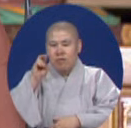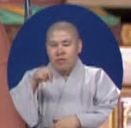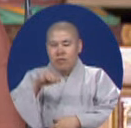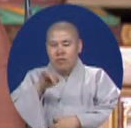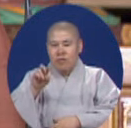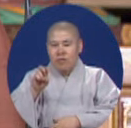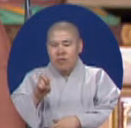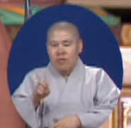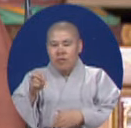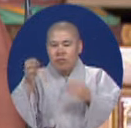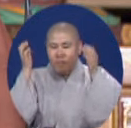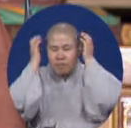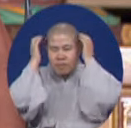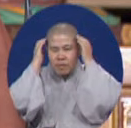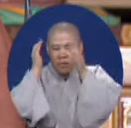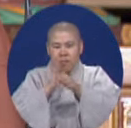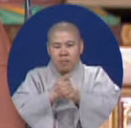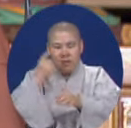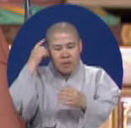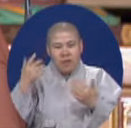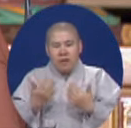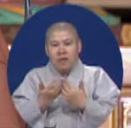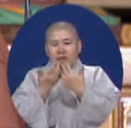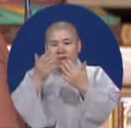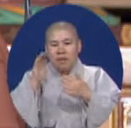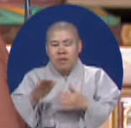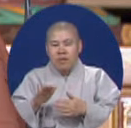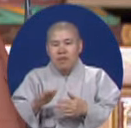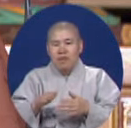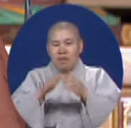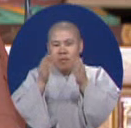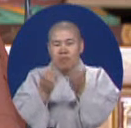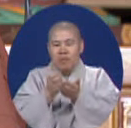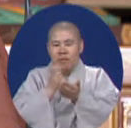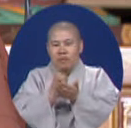번뇌망상은, 중생은 번뇌망상은 꽉 있는데 제법 실상을 몰라요.